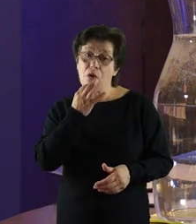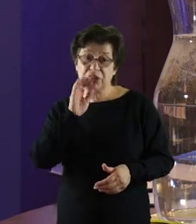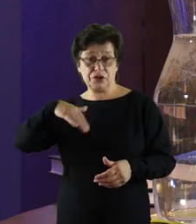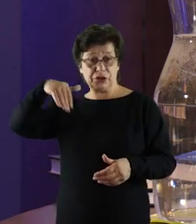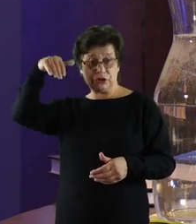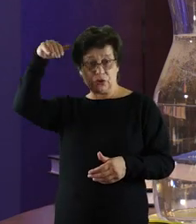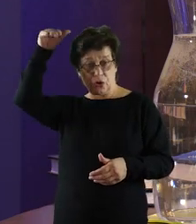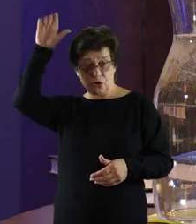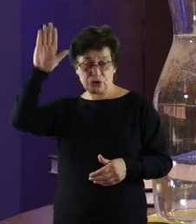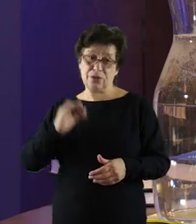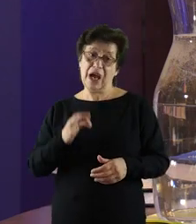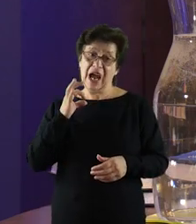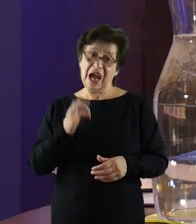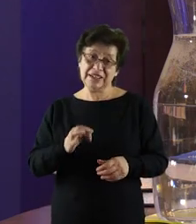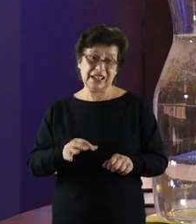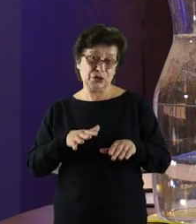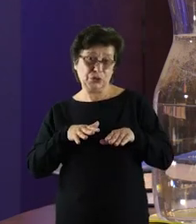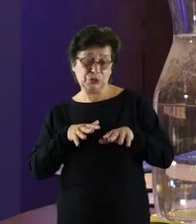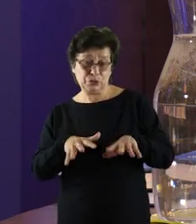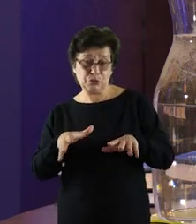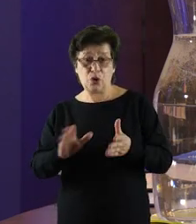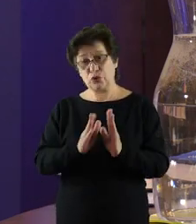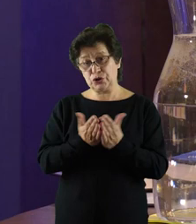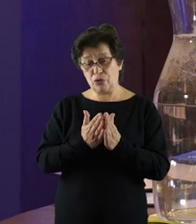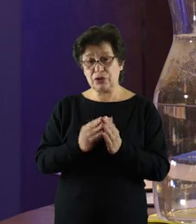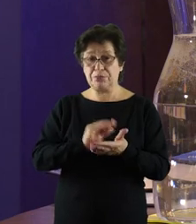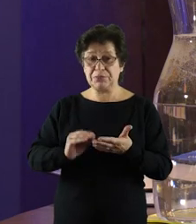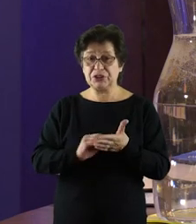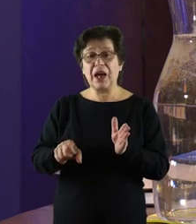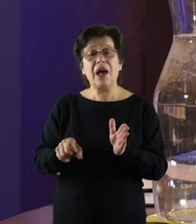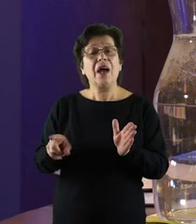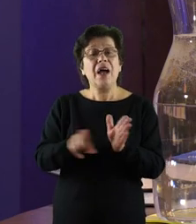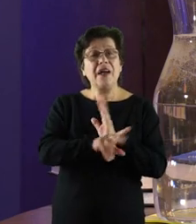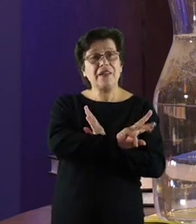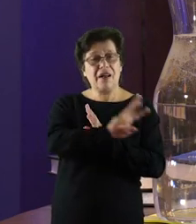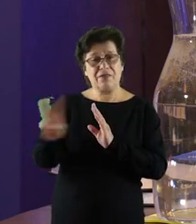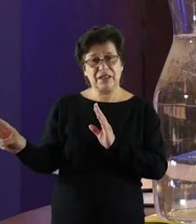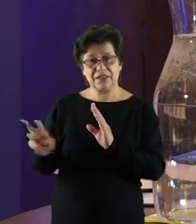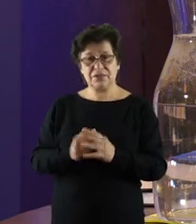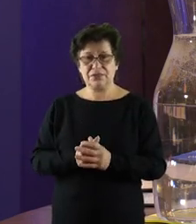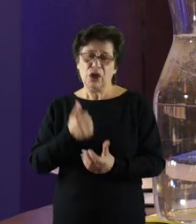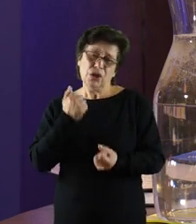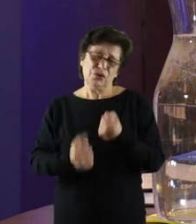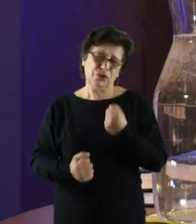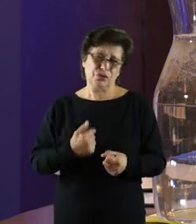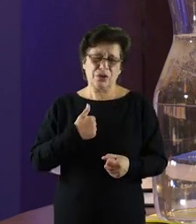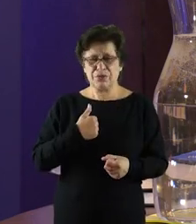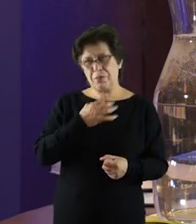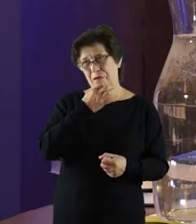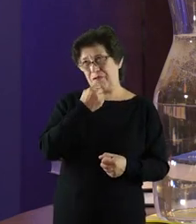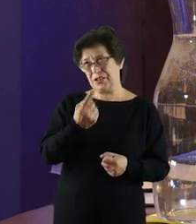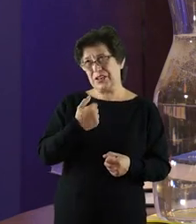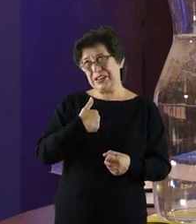właśnie dla was. Jest mi do was bliżej i chyba wolę takie historie. Trudno mi powiedzieć dlaczego,